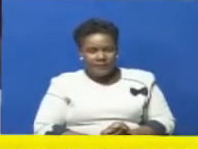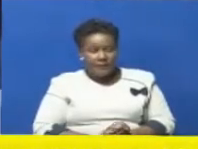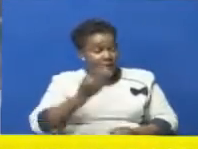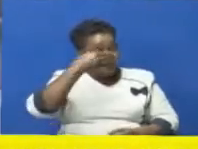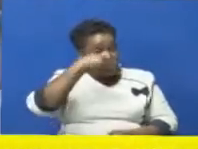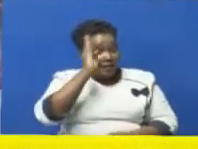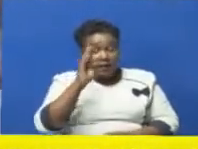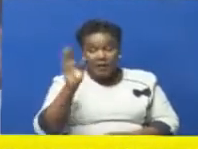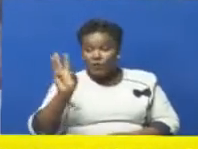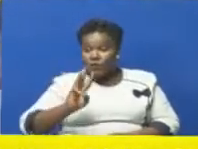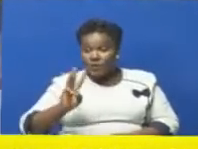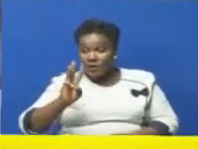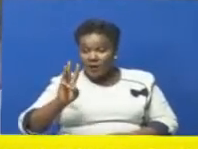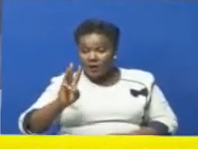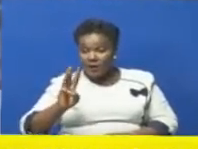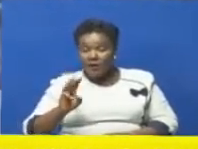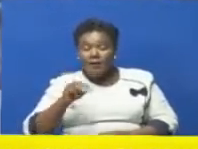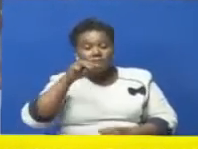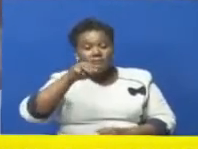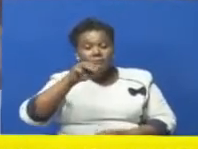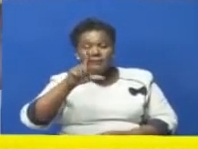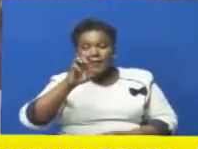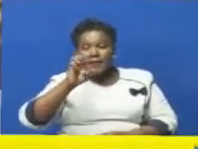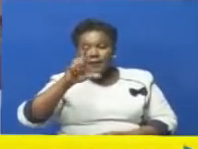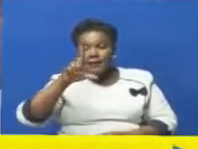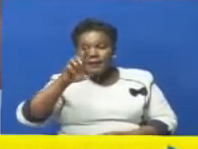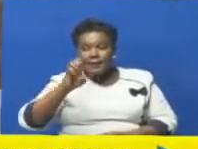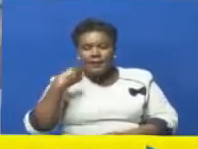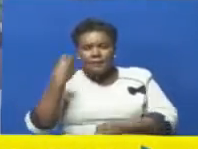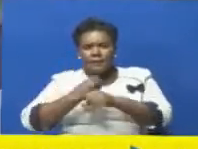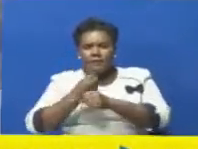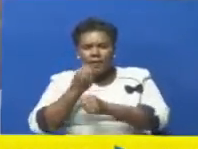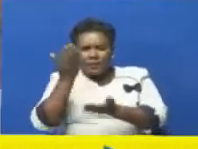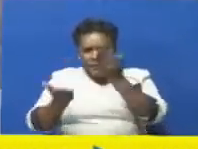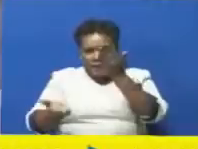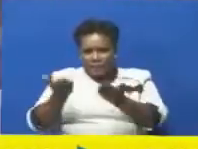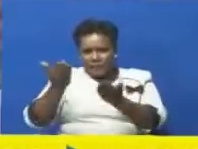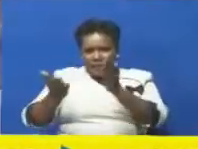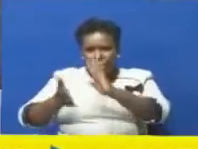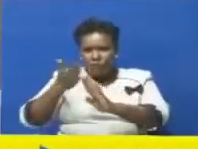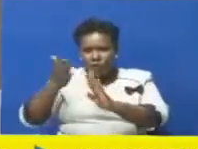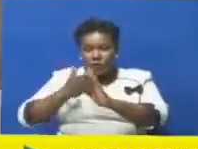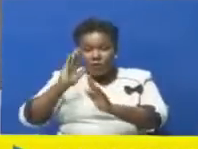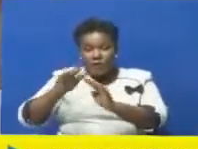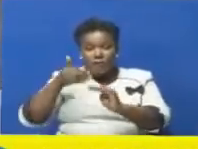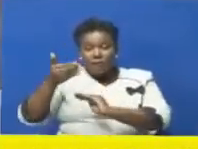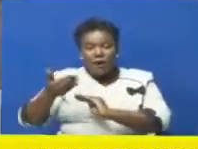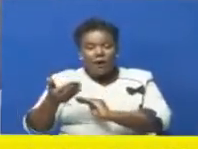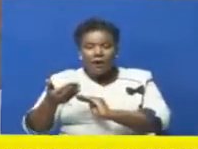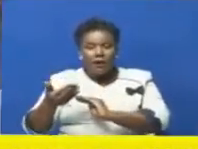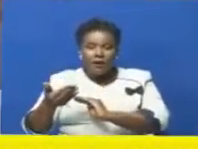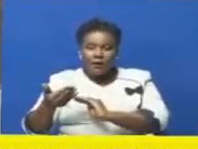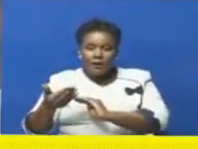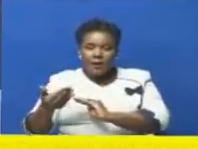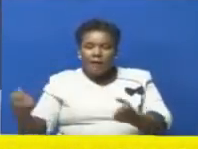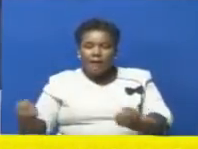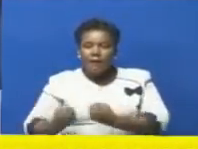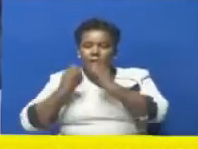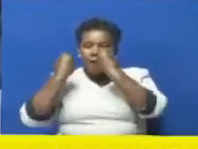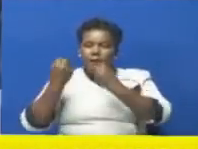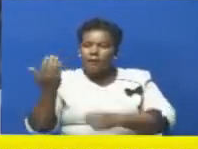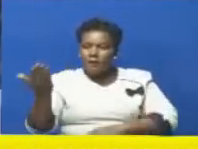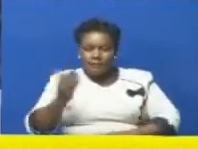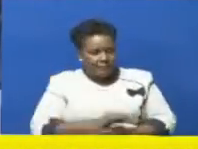ya Mlele imefanya tathmini za awali baada ya maafa kutokea katika kijiji cha Maji Moto.